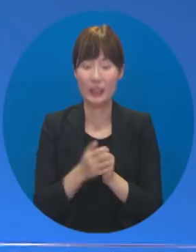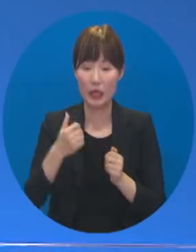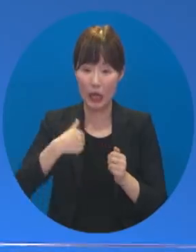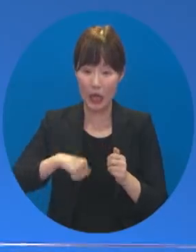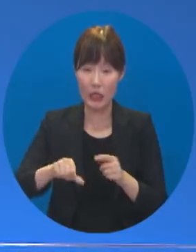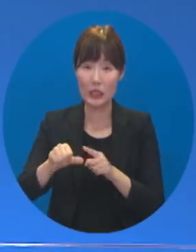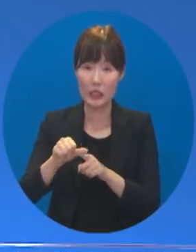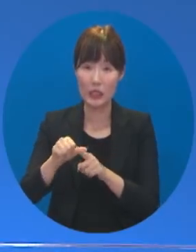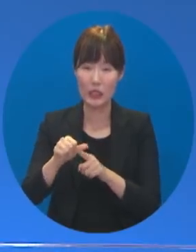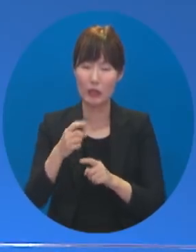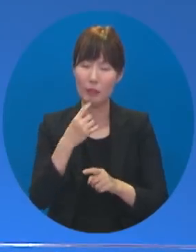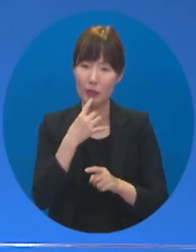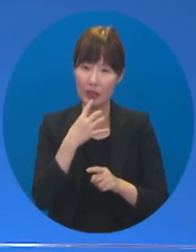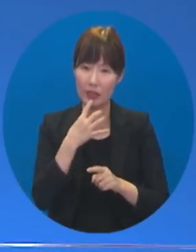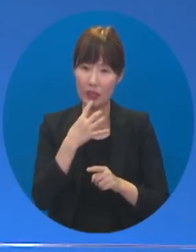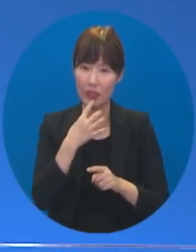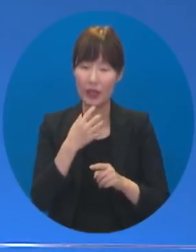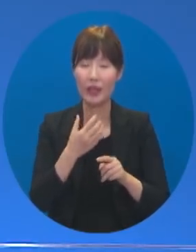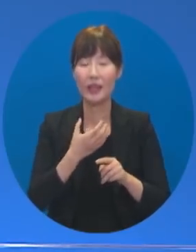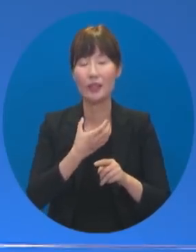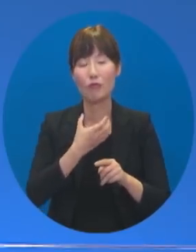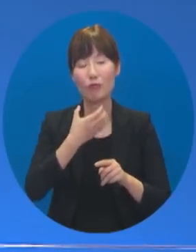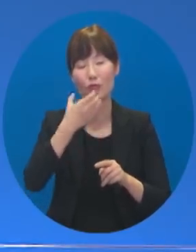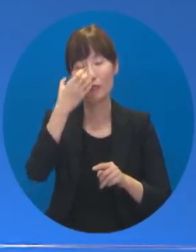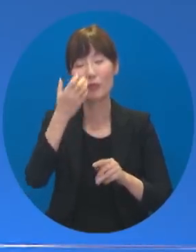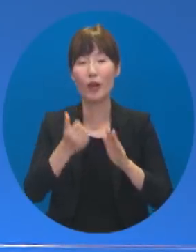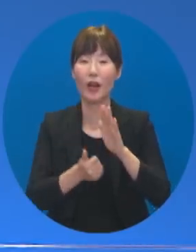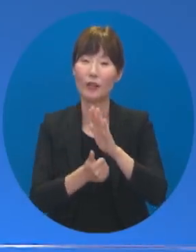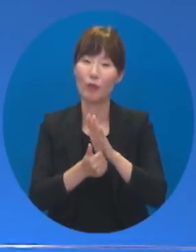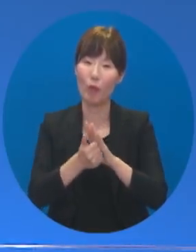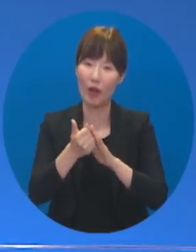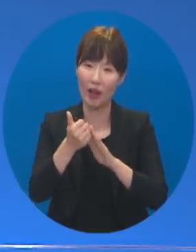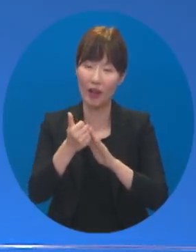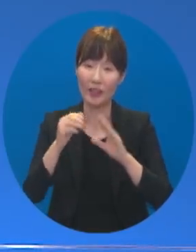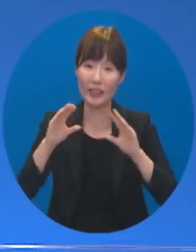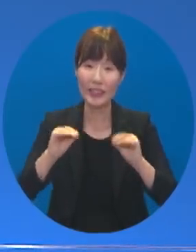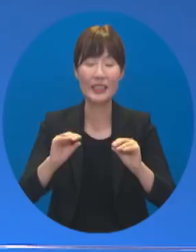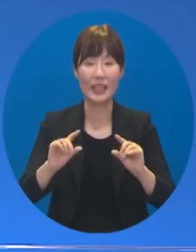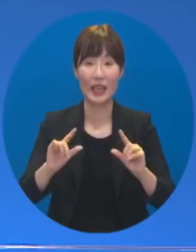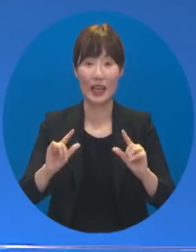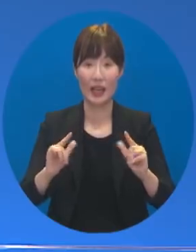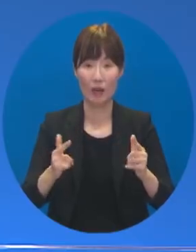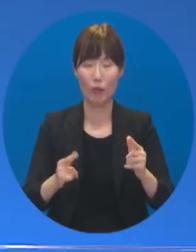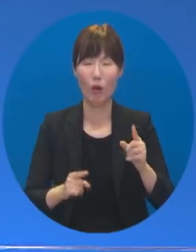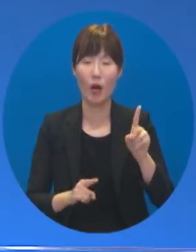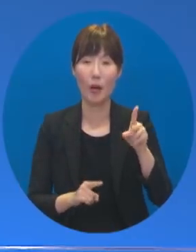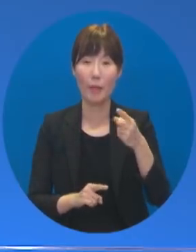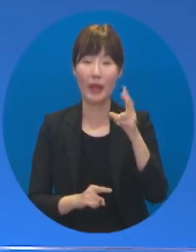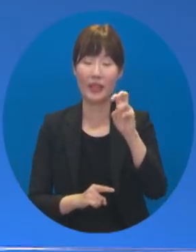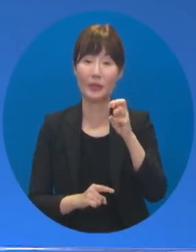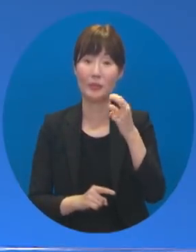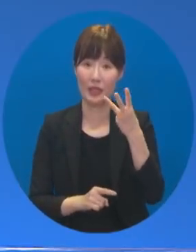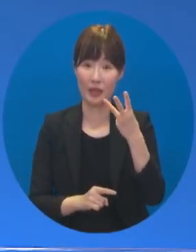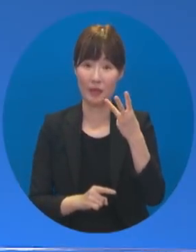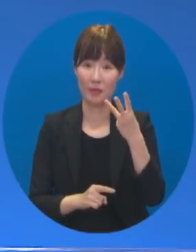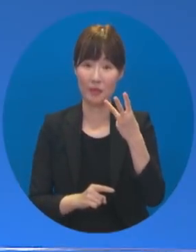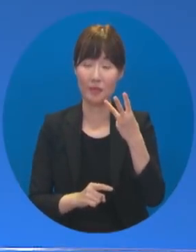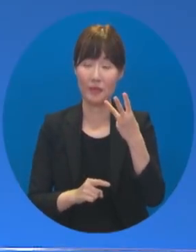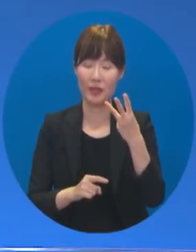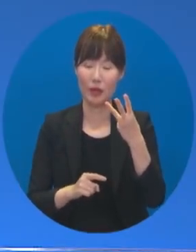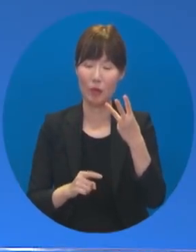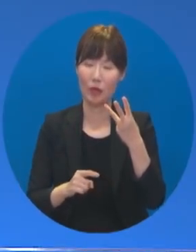희망과 소망으로 그치지 않고 이 전 세계에 있는 123명의 소아 조루증 아이들을 위한 똑같은